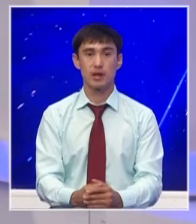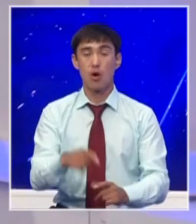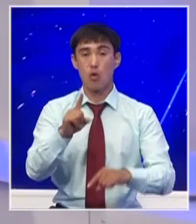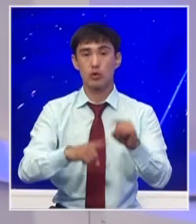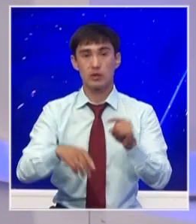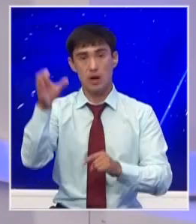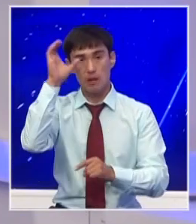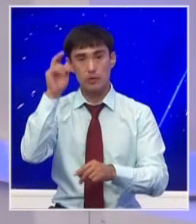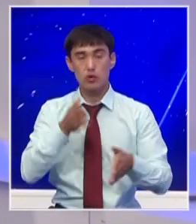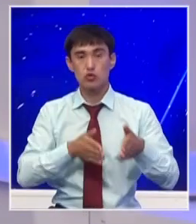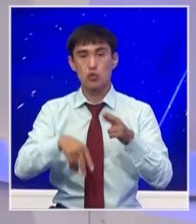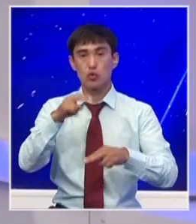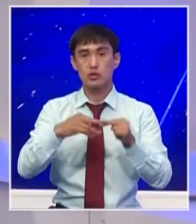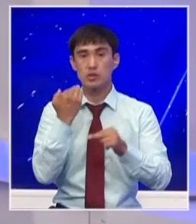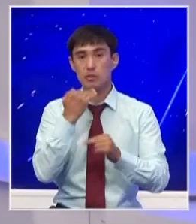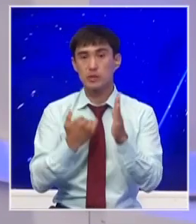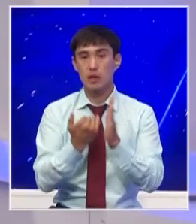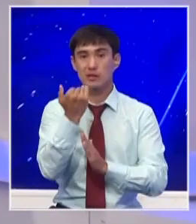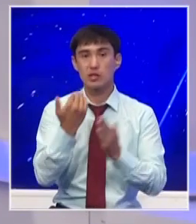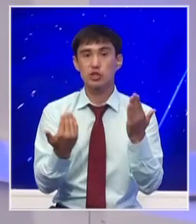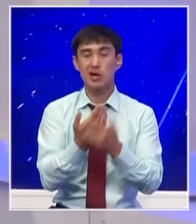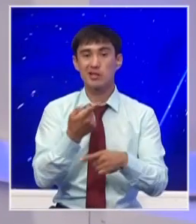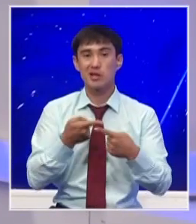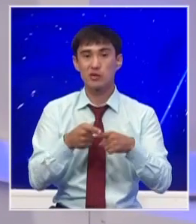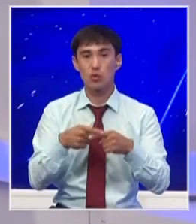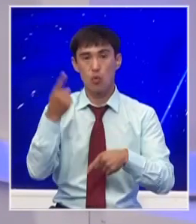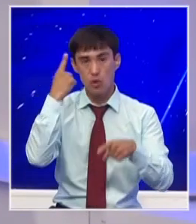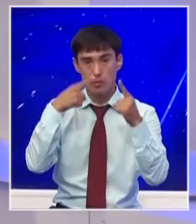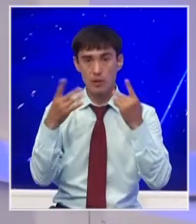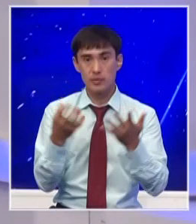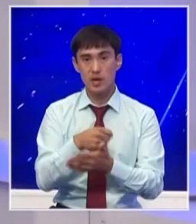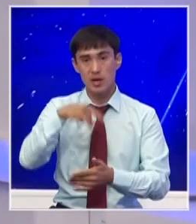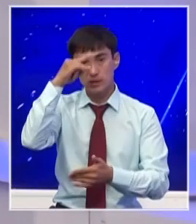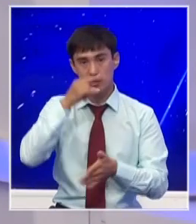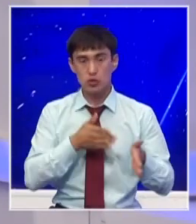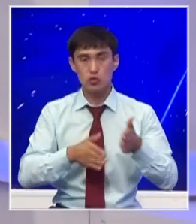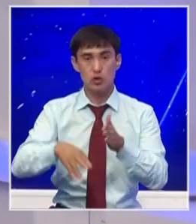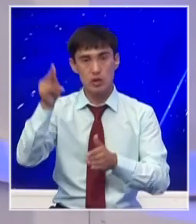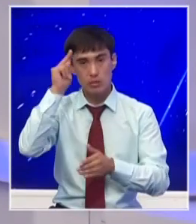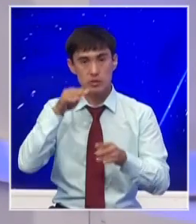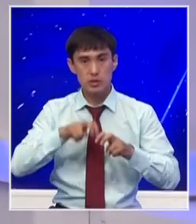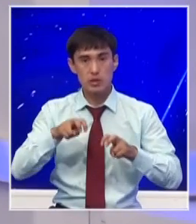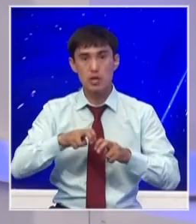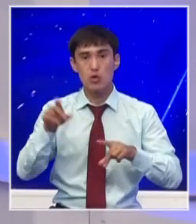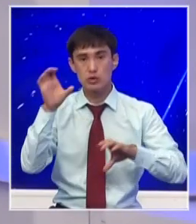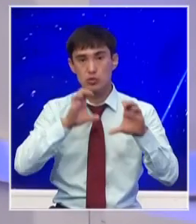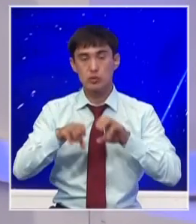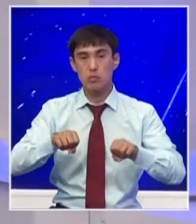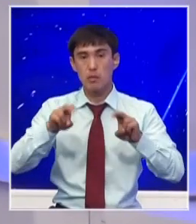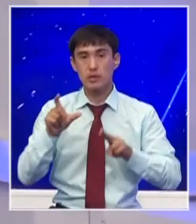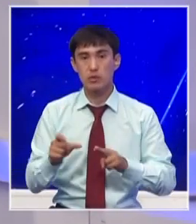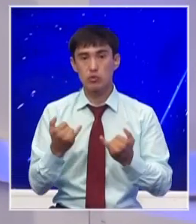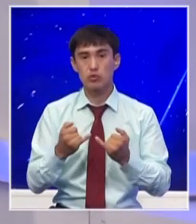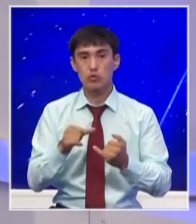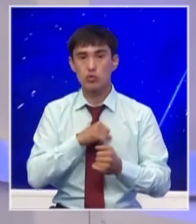Отандық ғалымдар жол құрылысы сапасын арттырар жаңа технология ойлап тапты. Қазақстан жол ғылыми зерттеу институтының мамандары бүгінде